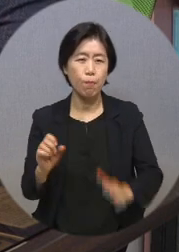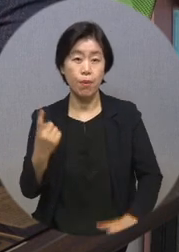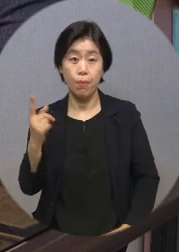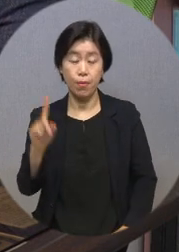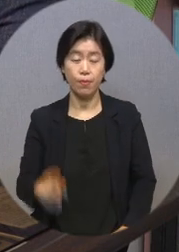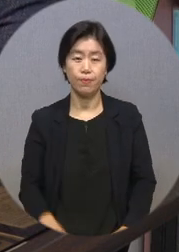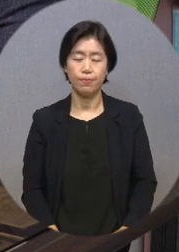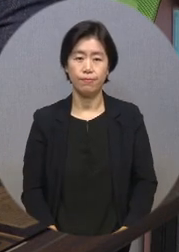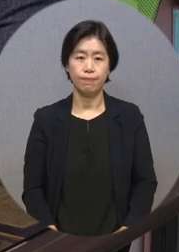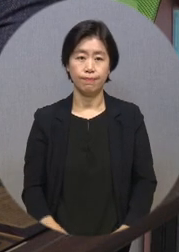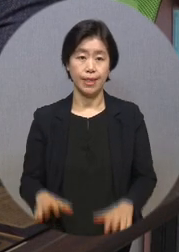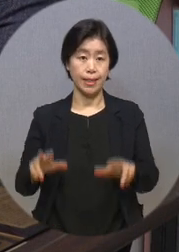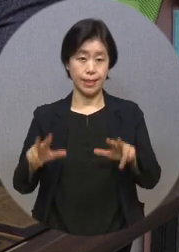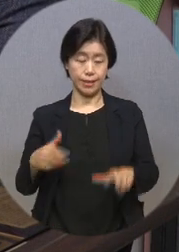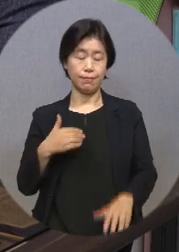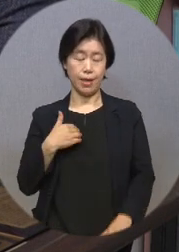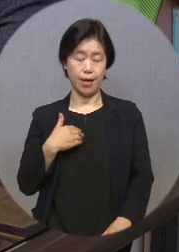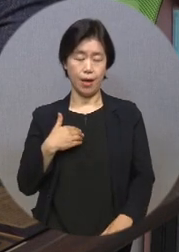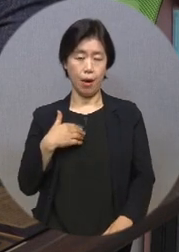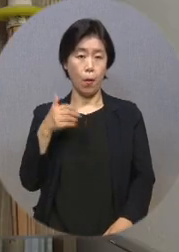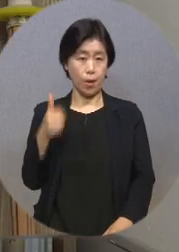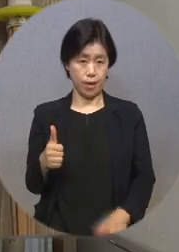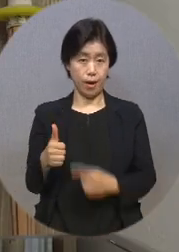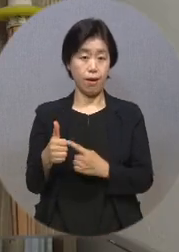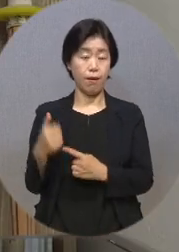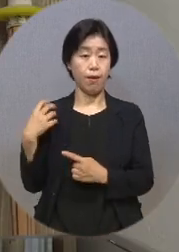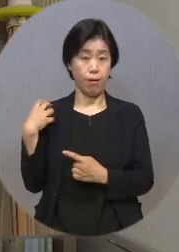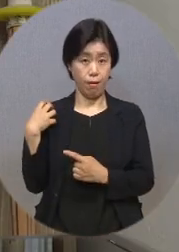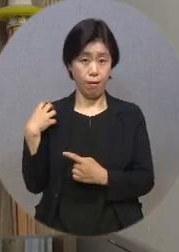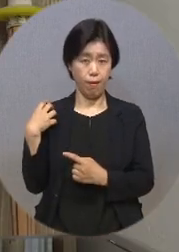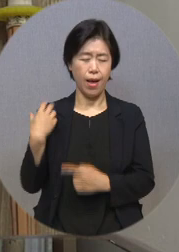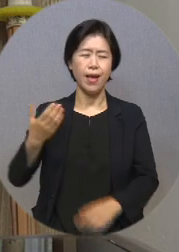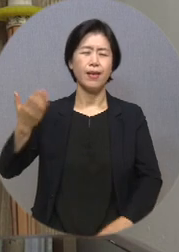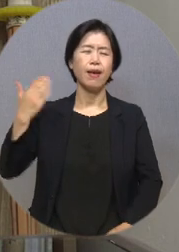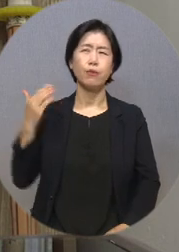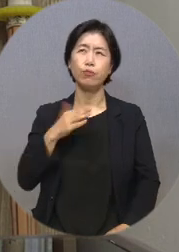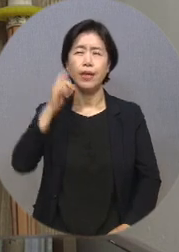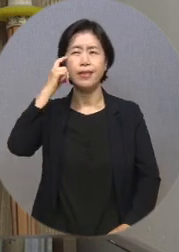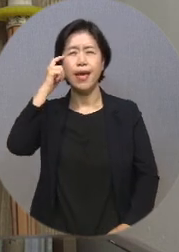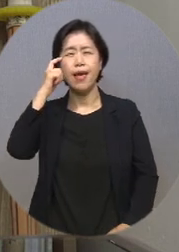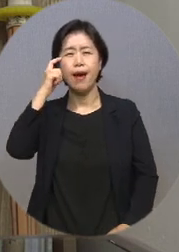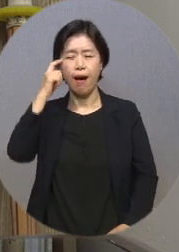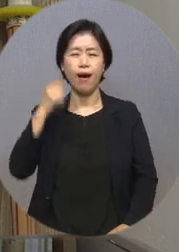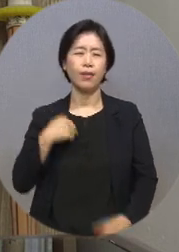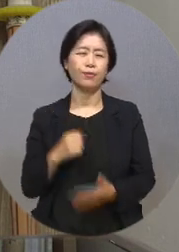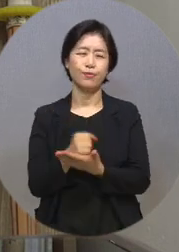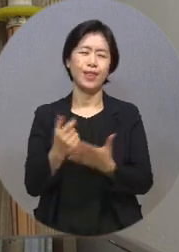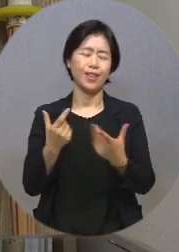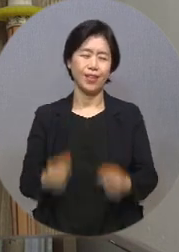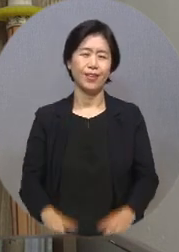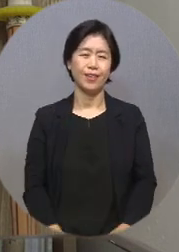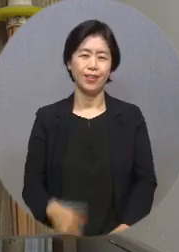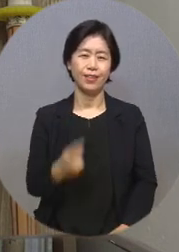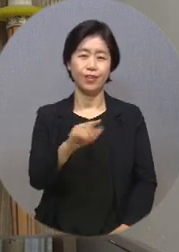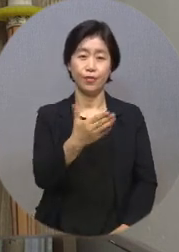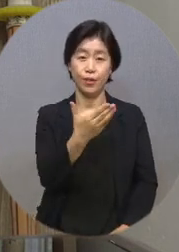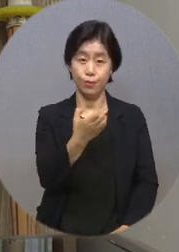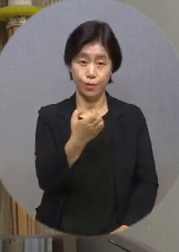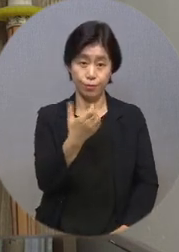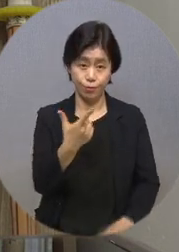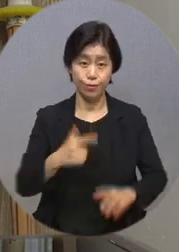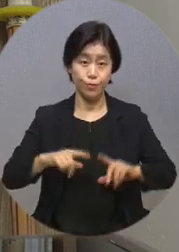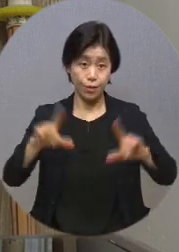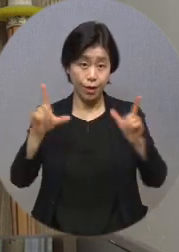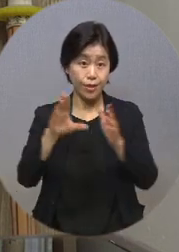지금의 사회복지협회장을 맡게 된 것은 운명인 것 같습니다. 운명. 네. 네. 지난 96년도에